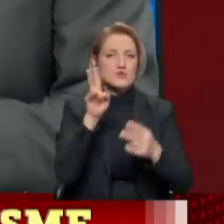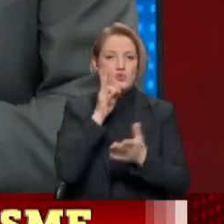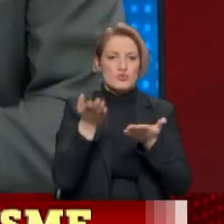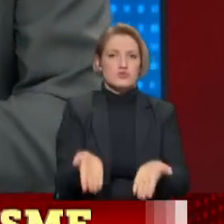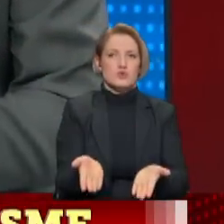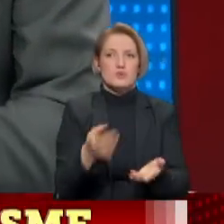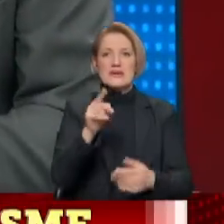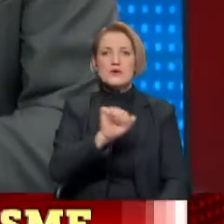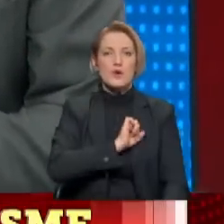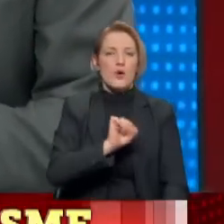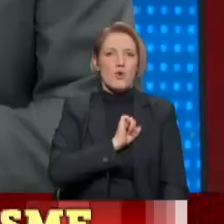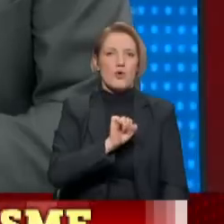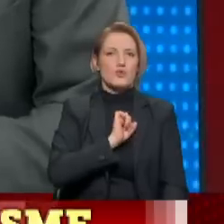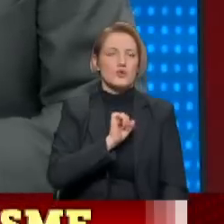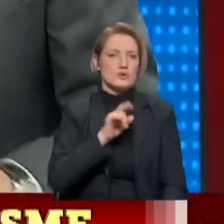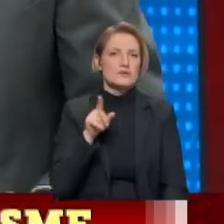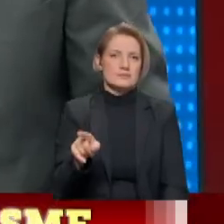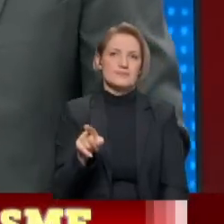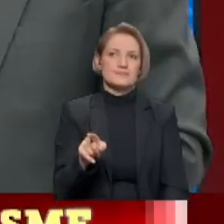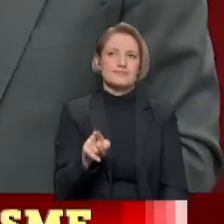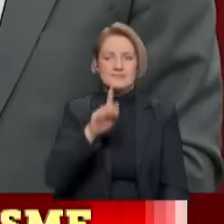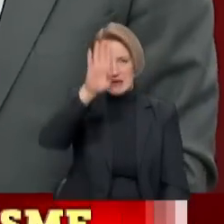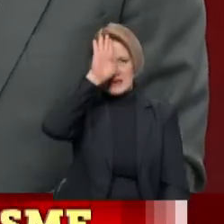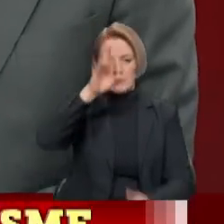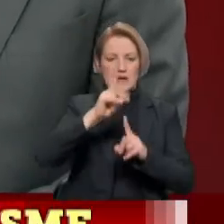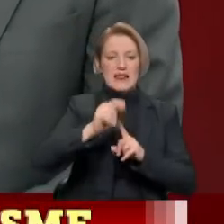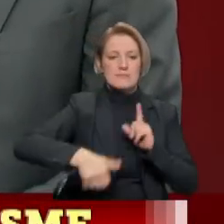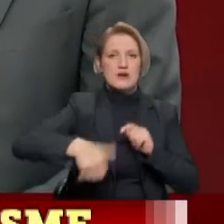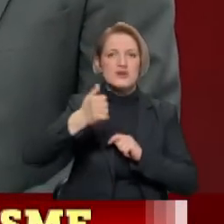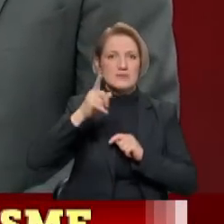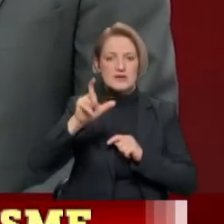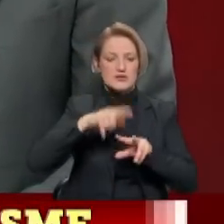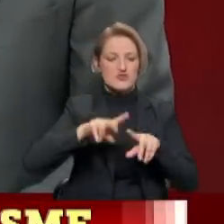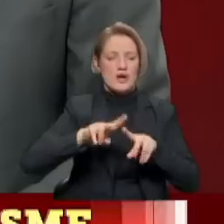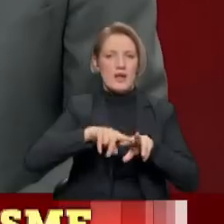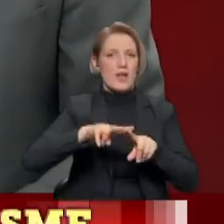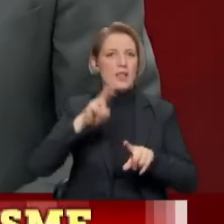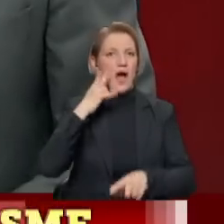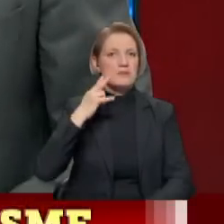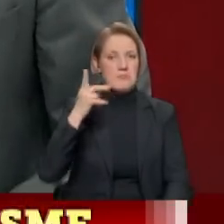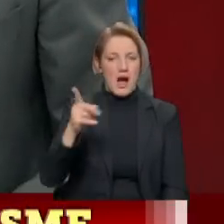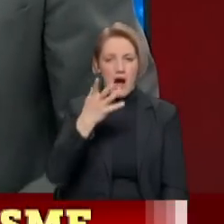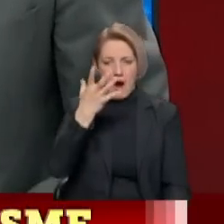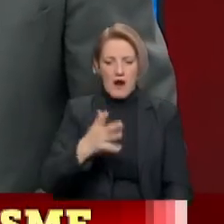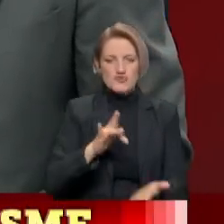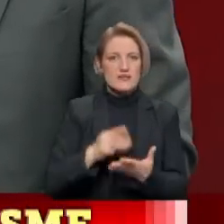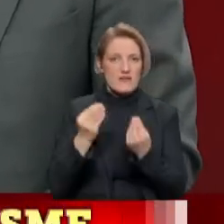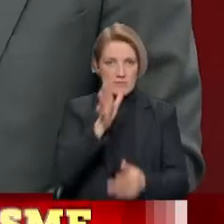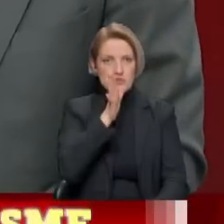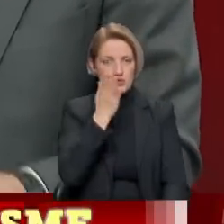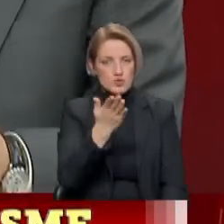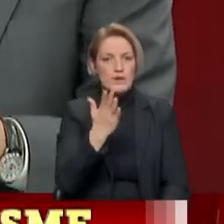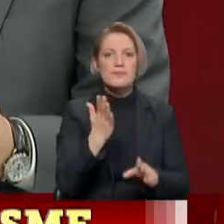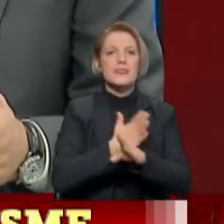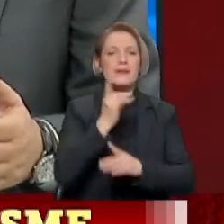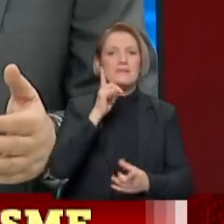sonuçları bunlar. Bir korkunun tezahürü. İstanbul il başkanımıza da biliyorsunuz ağır cezalar verdiler. Evet. Neden? Ya